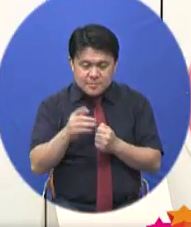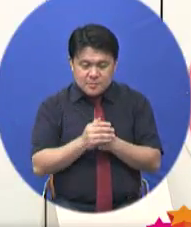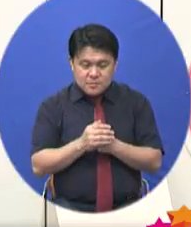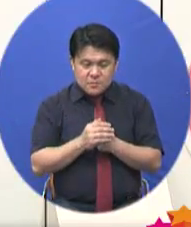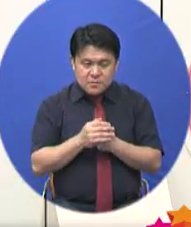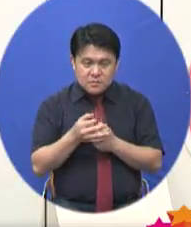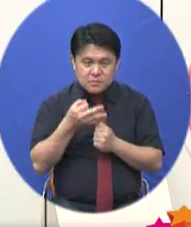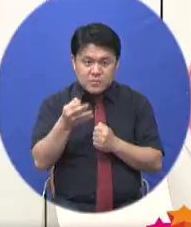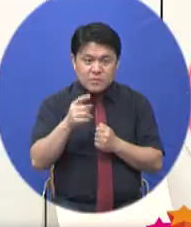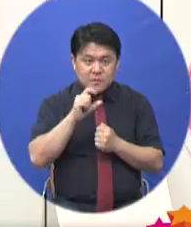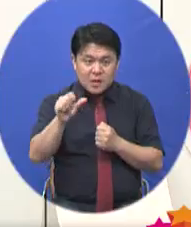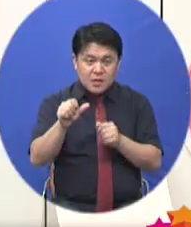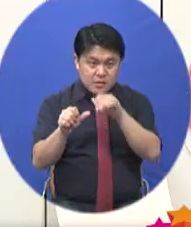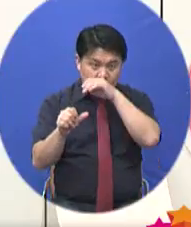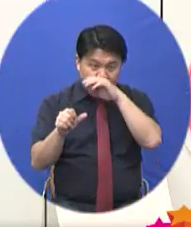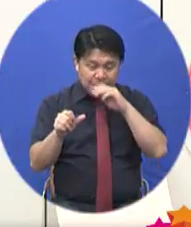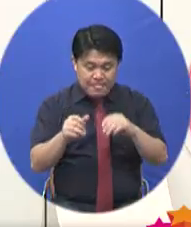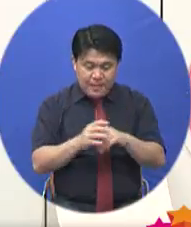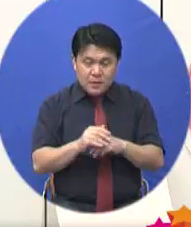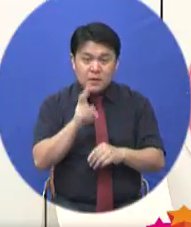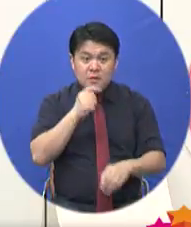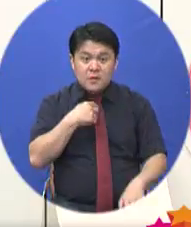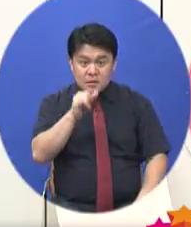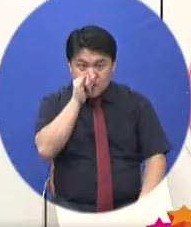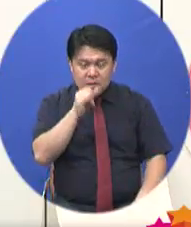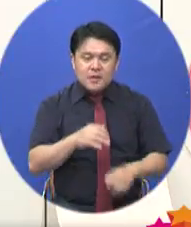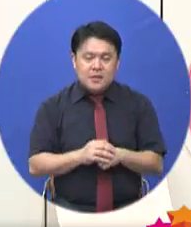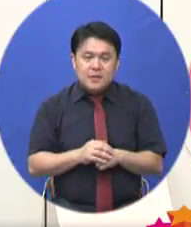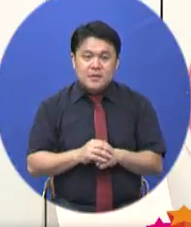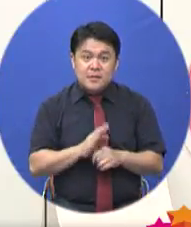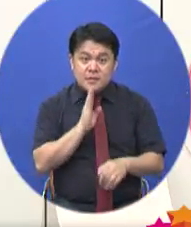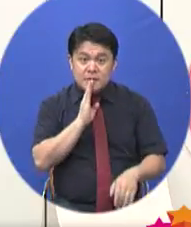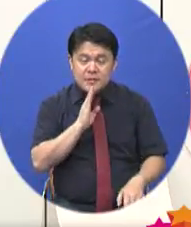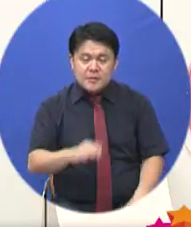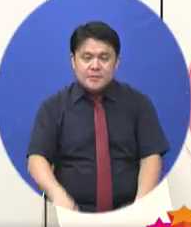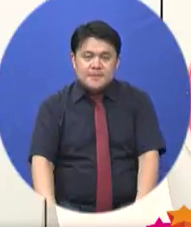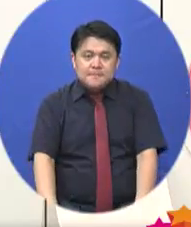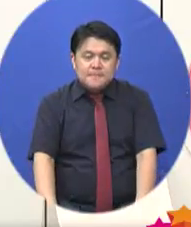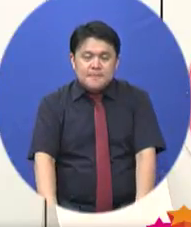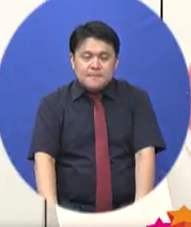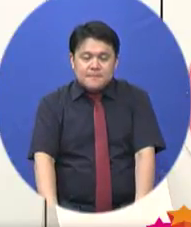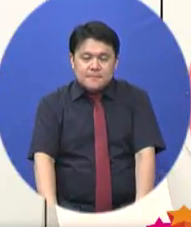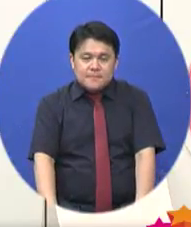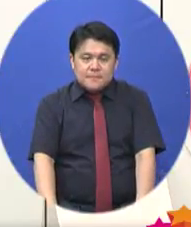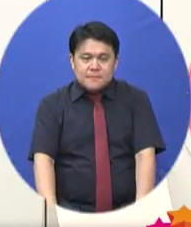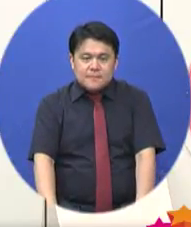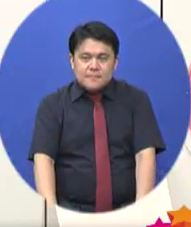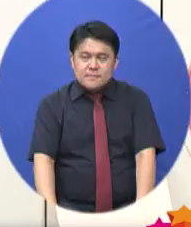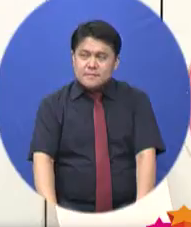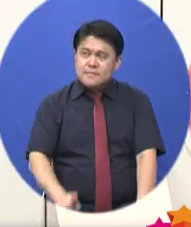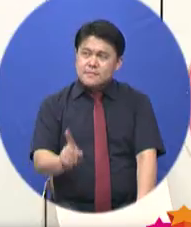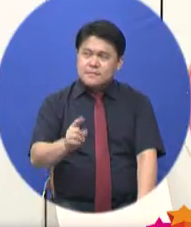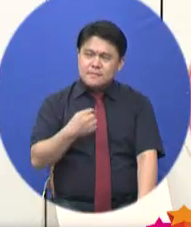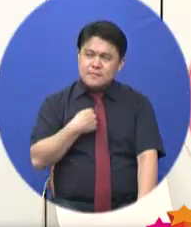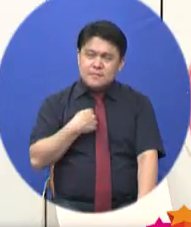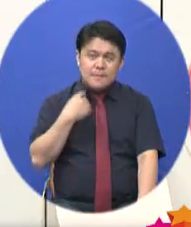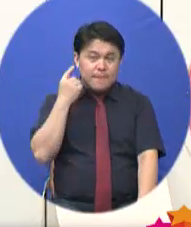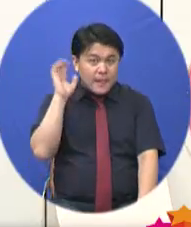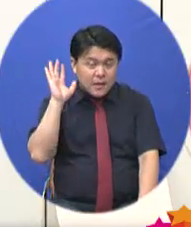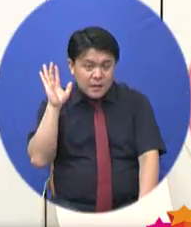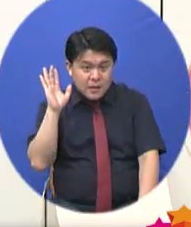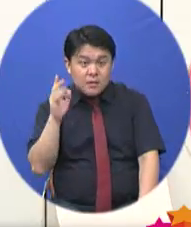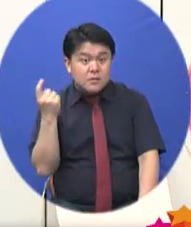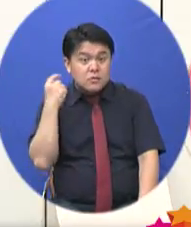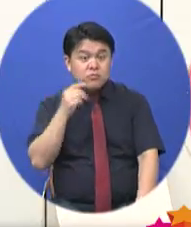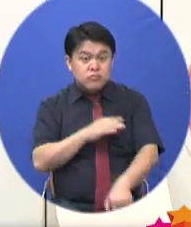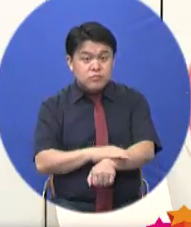네. 부르셨죠? 네, 네. 그것도 했죠. 김영만 선생님이 네. 교회 청년 전화 잘 안 들으세요?